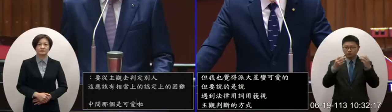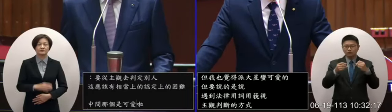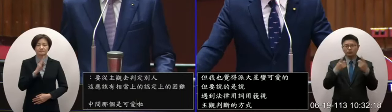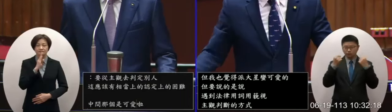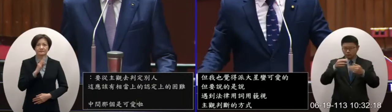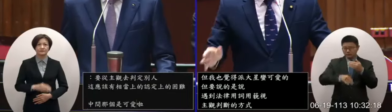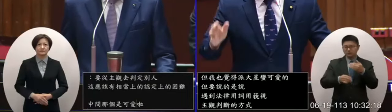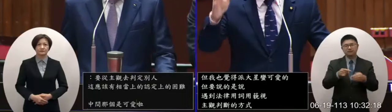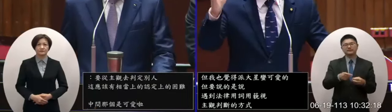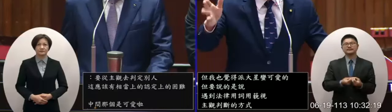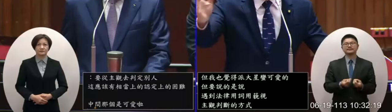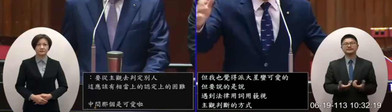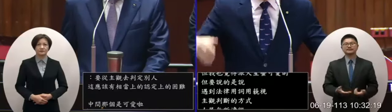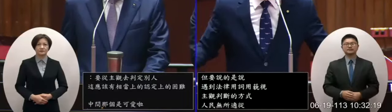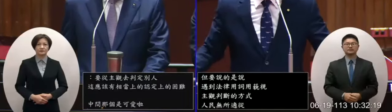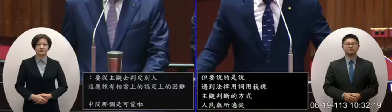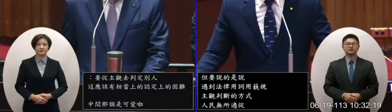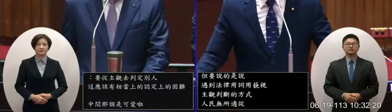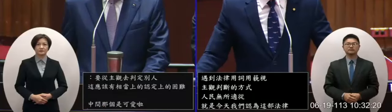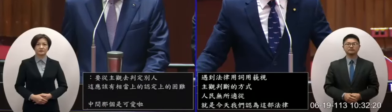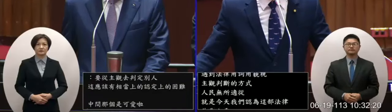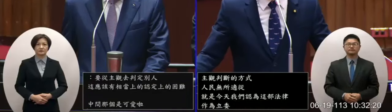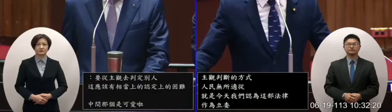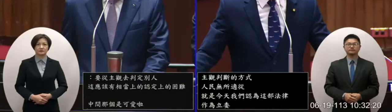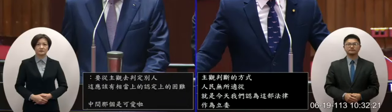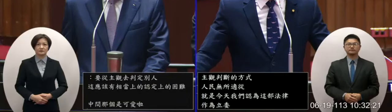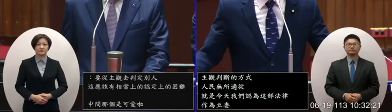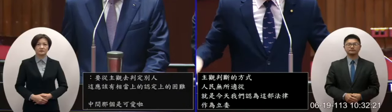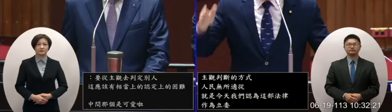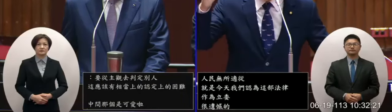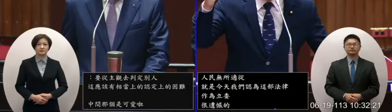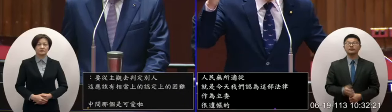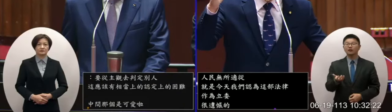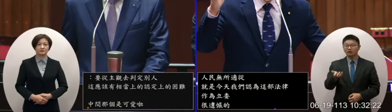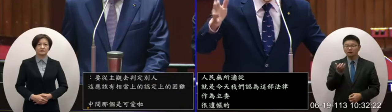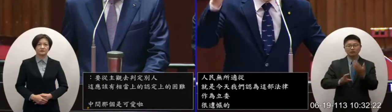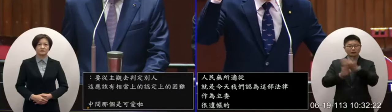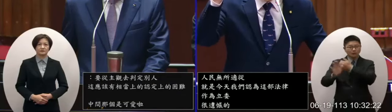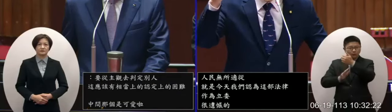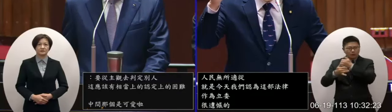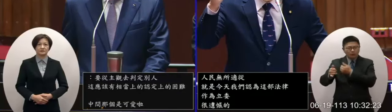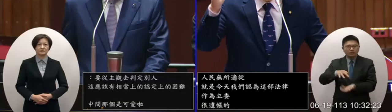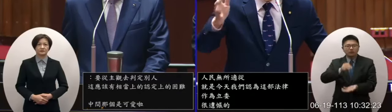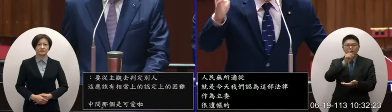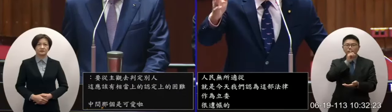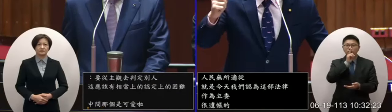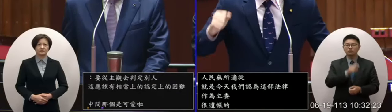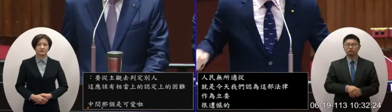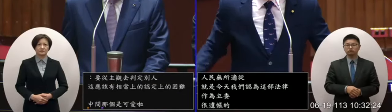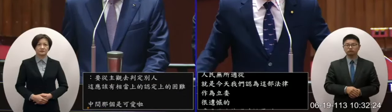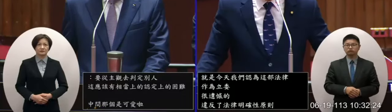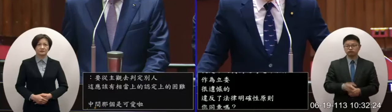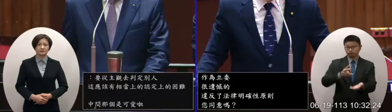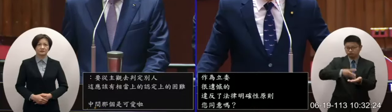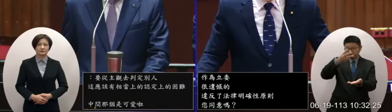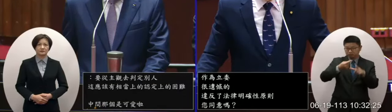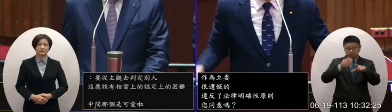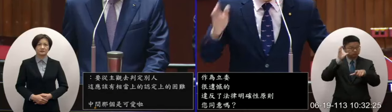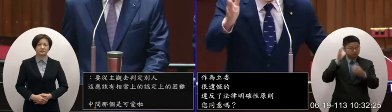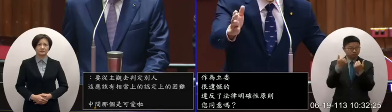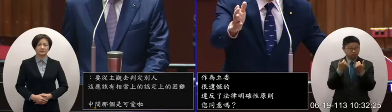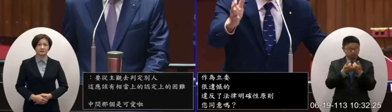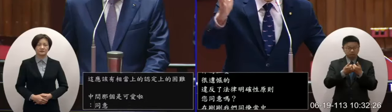意。 是的。 好，在刚刚我们的同僚当中有提到说，哎，有经过三次的公听